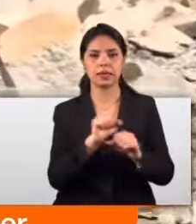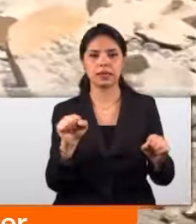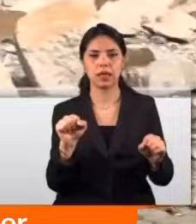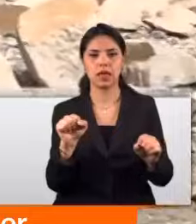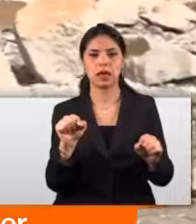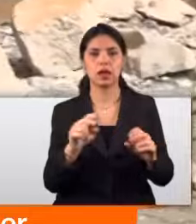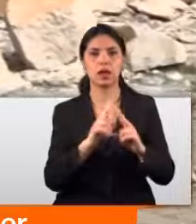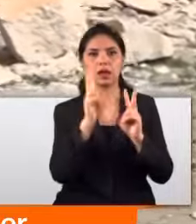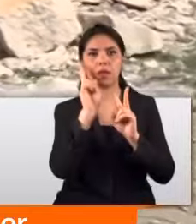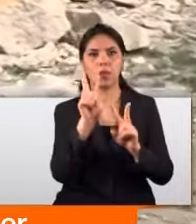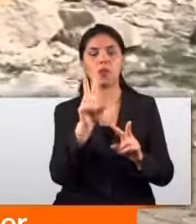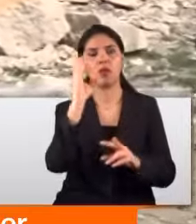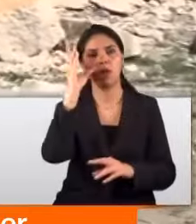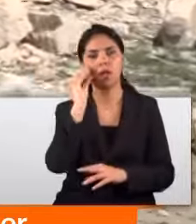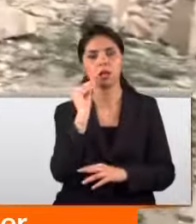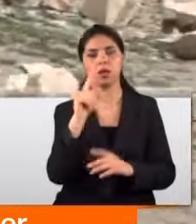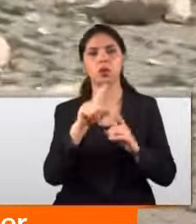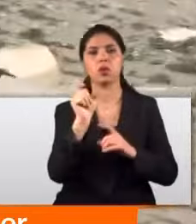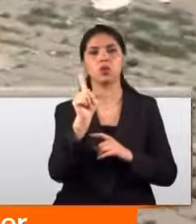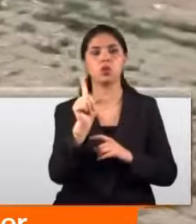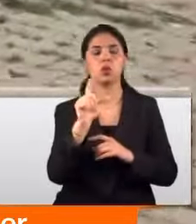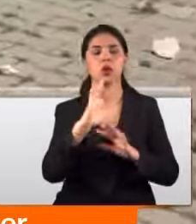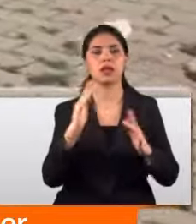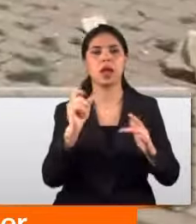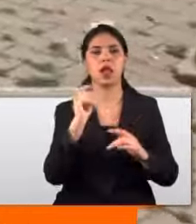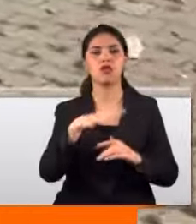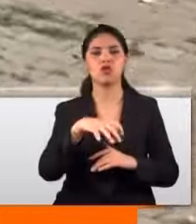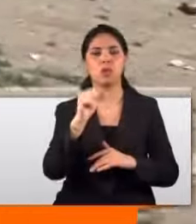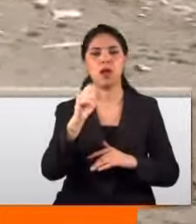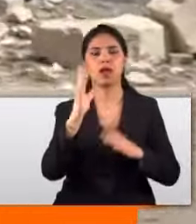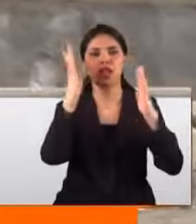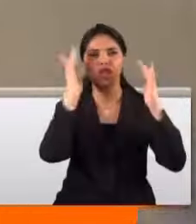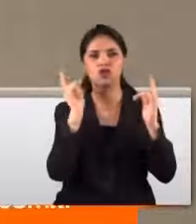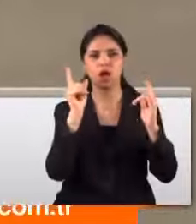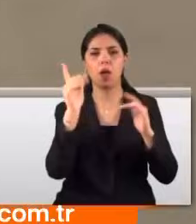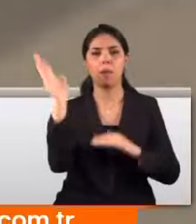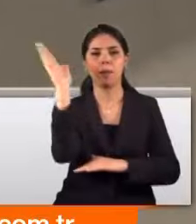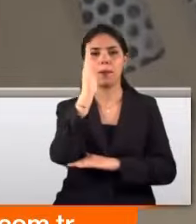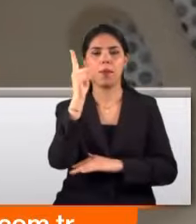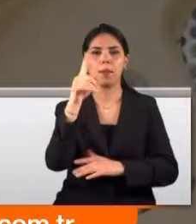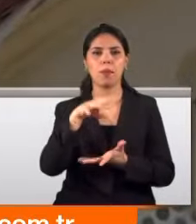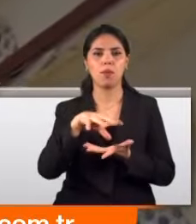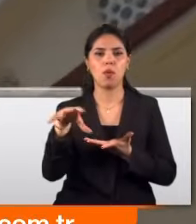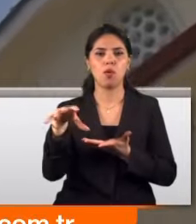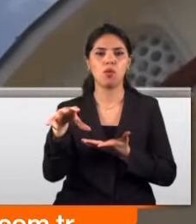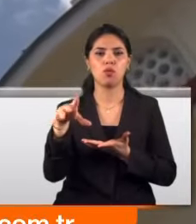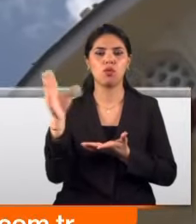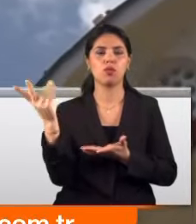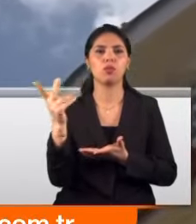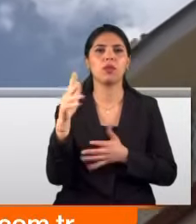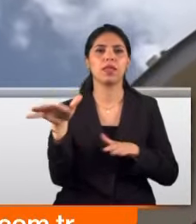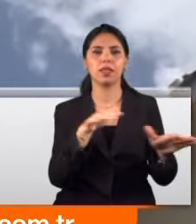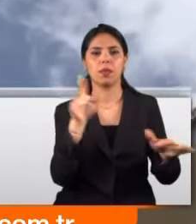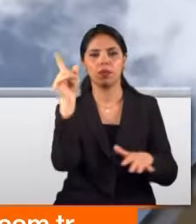gün ağarınca ortaya çıktı. Sulusaray ilçe merkezinde bulunan Fatih Camii'nin minaresinin belirli bir bölümü o şiddetli